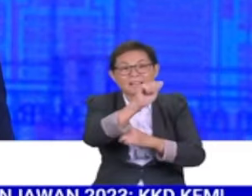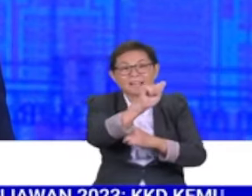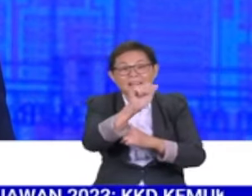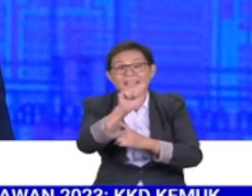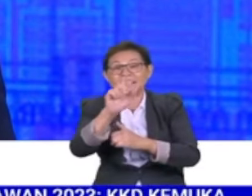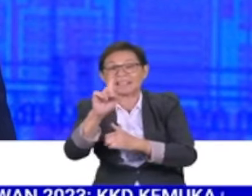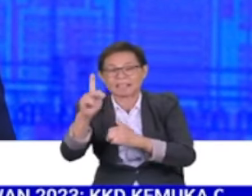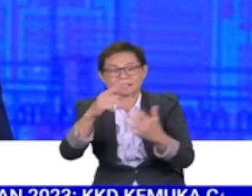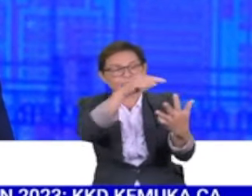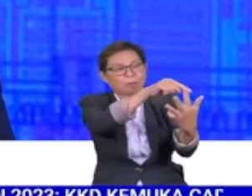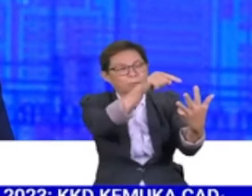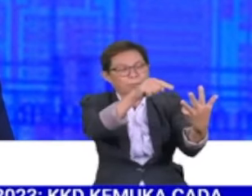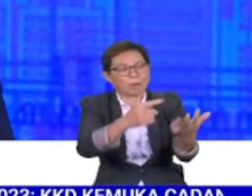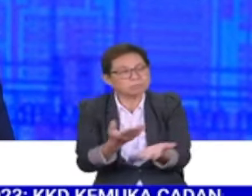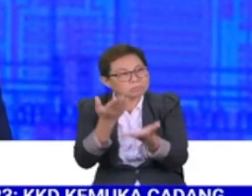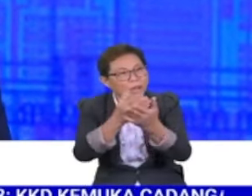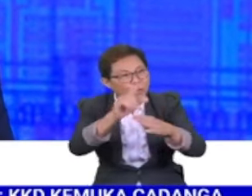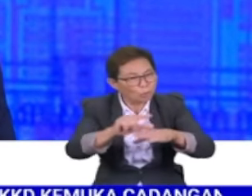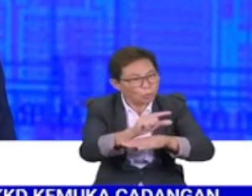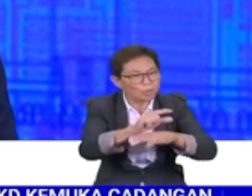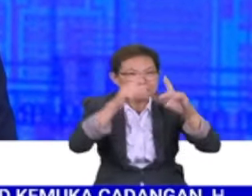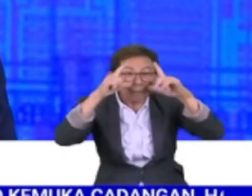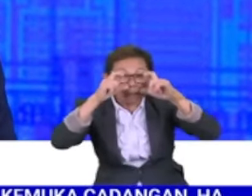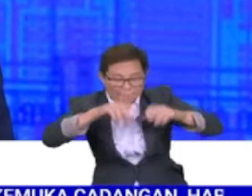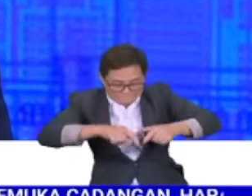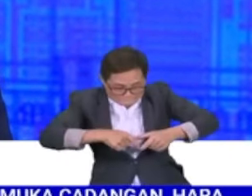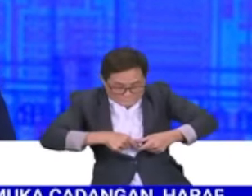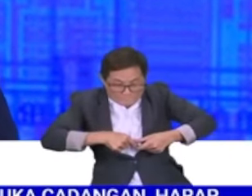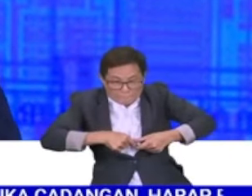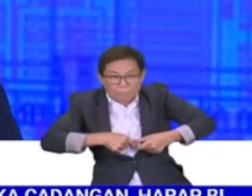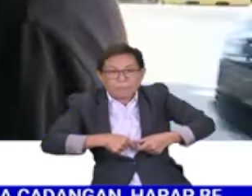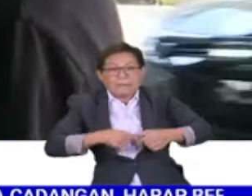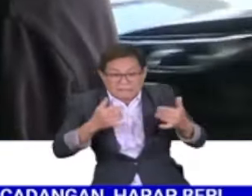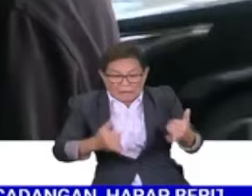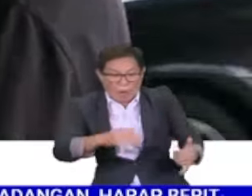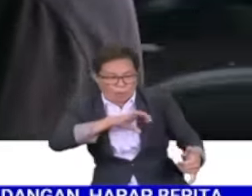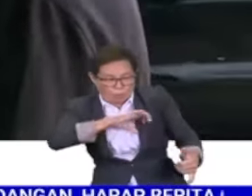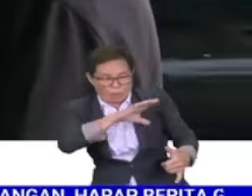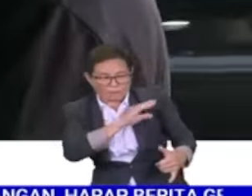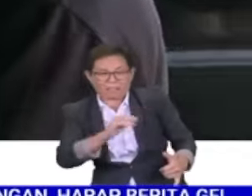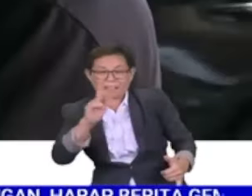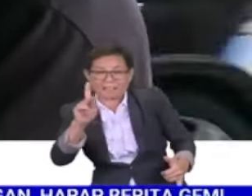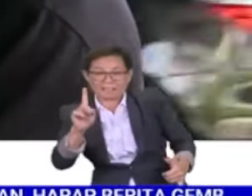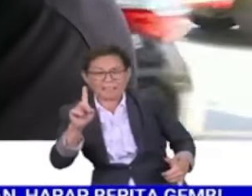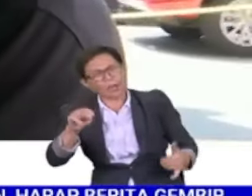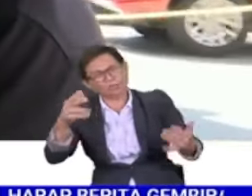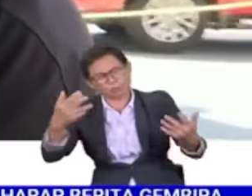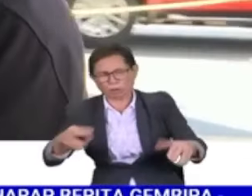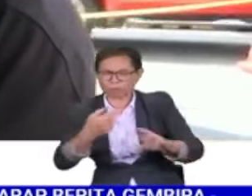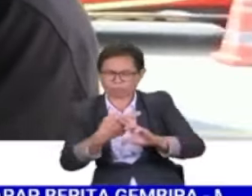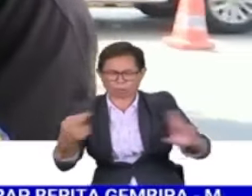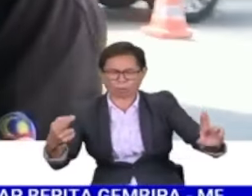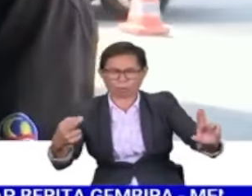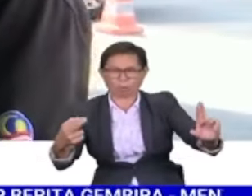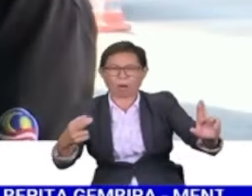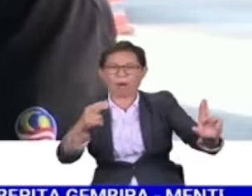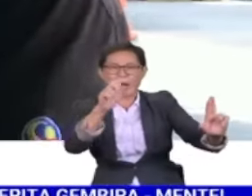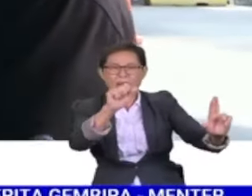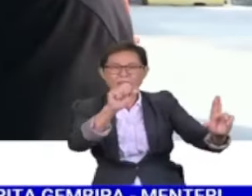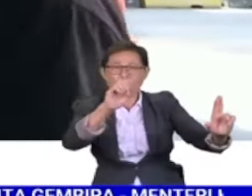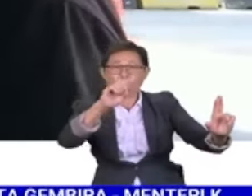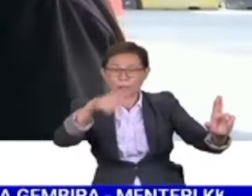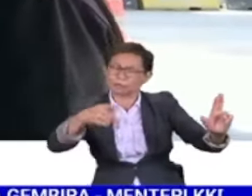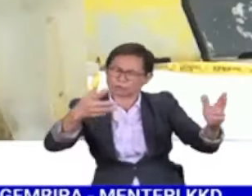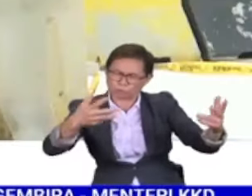Kebangsaan turut dicadang menggunakan kamera badan. Buat masa ini, PDRM dan KDN telah menyiapkan prosedur operasi